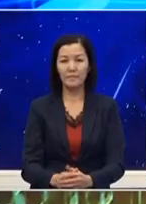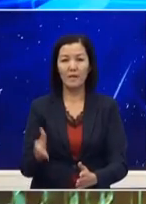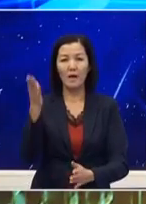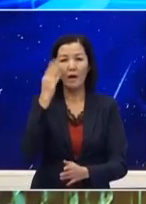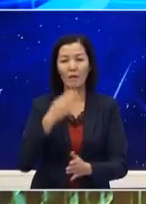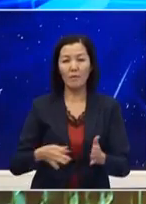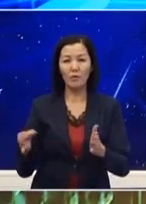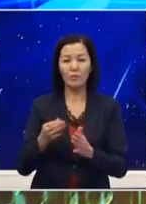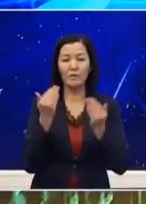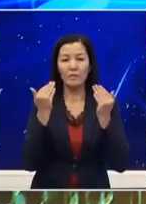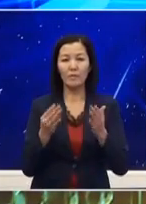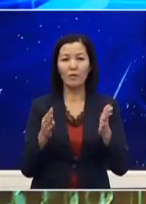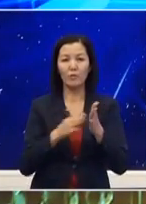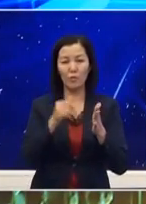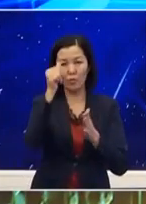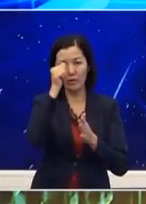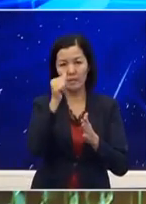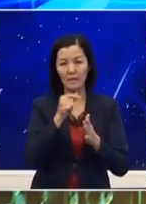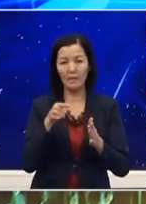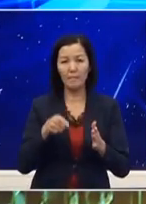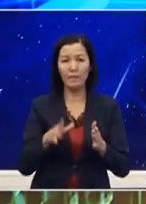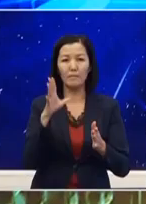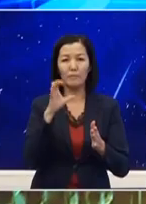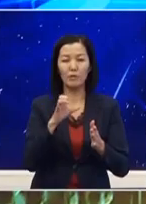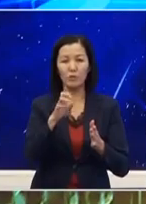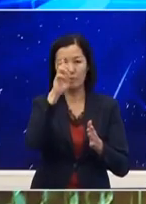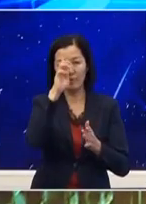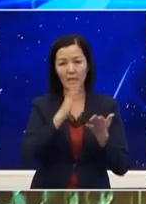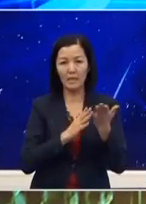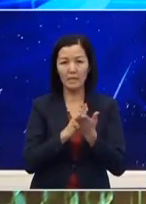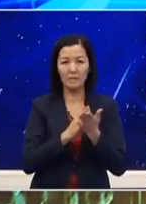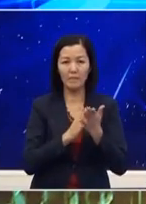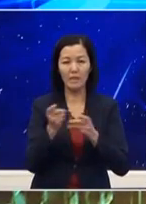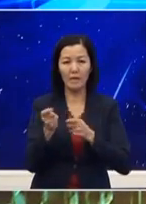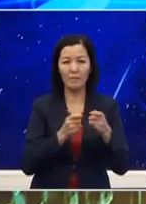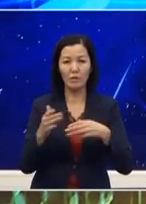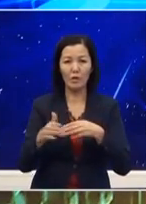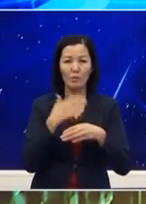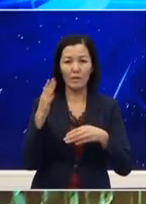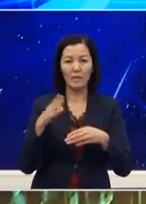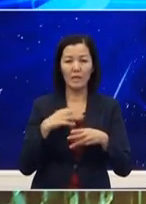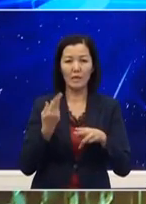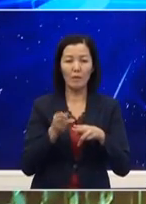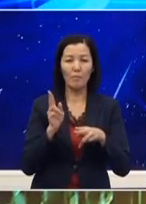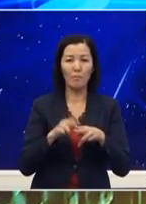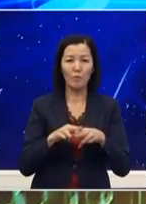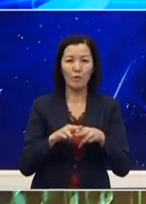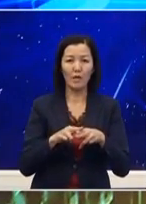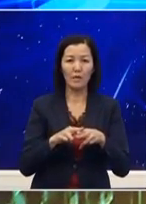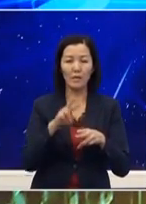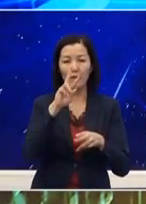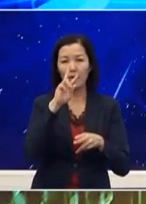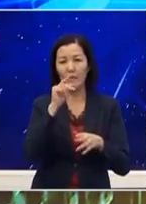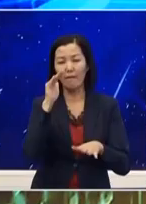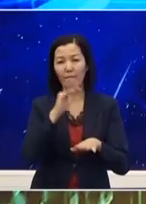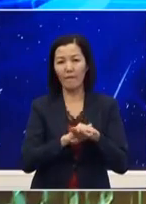Облыста биыл 9 айда 1,5 мыңға жуық мемлекеттік қызметкер әкімшілік жауапкершілікке тартылған. Бұл шенеуніктер беделіне нұқсан келтіретін